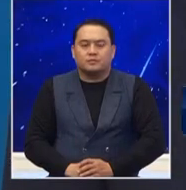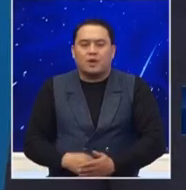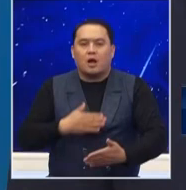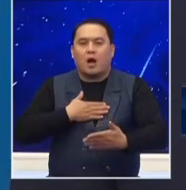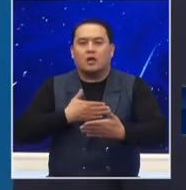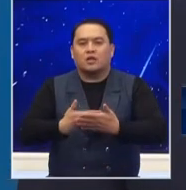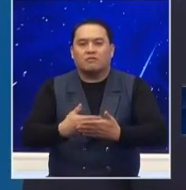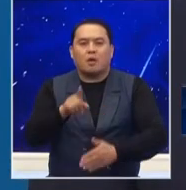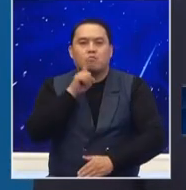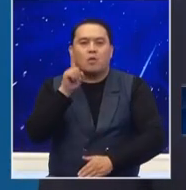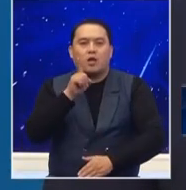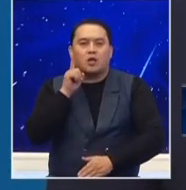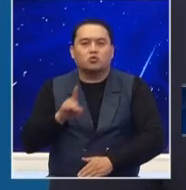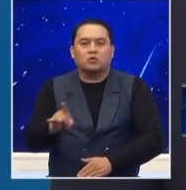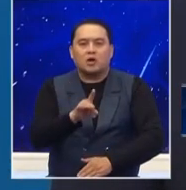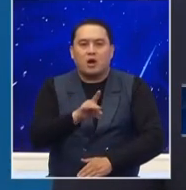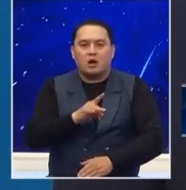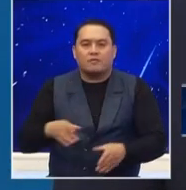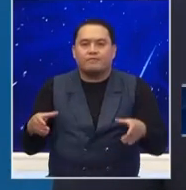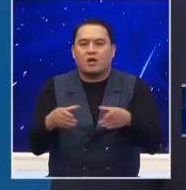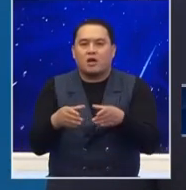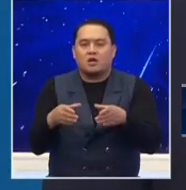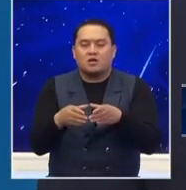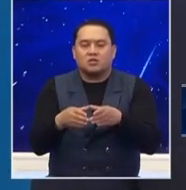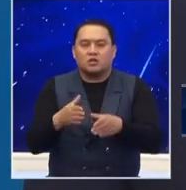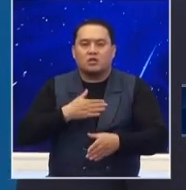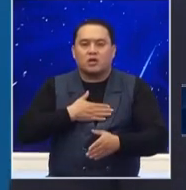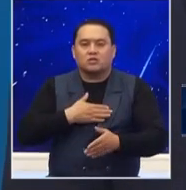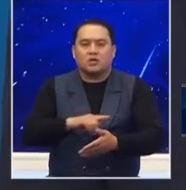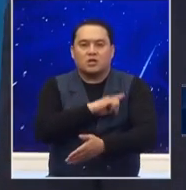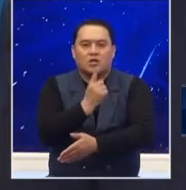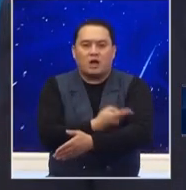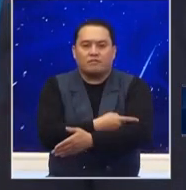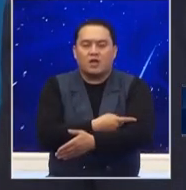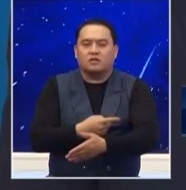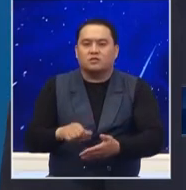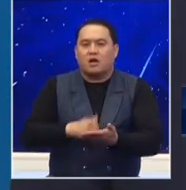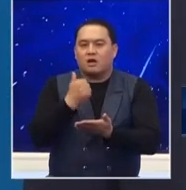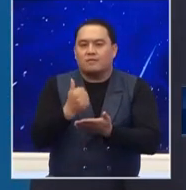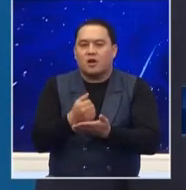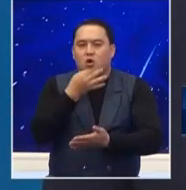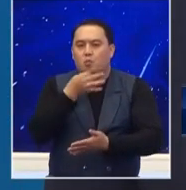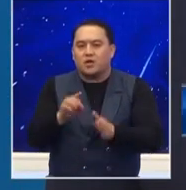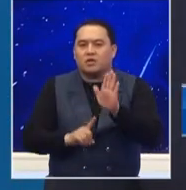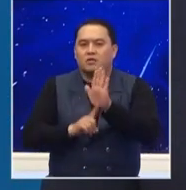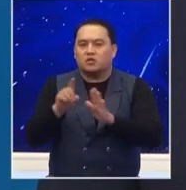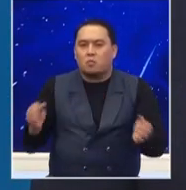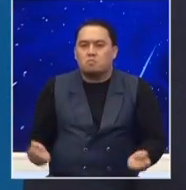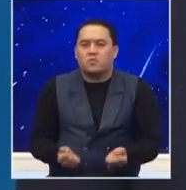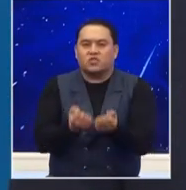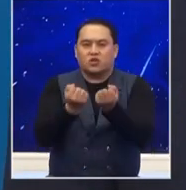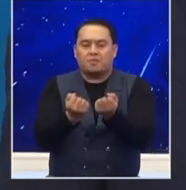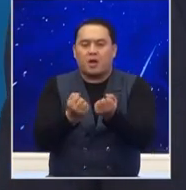Активная молодежь региона, а также члены молодежного крыла «Жас Отан» – наша главная сила. Мы всегда поддерживаем любые начинания молодого